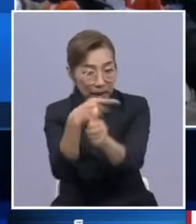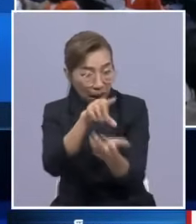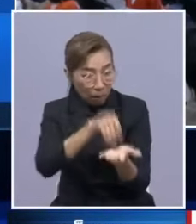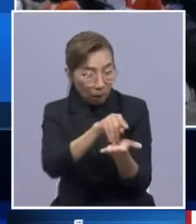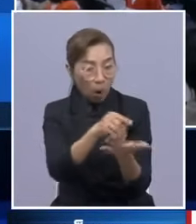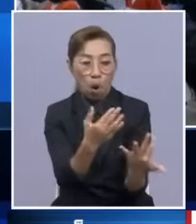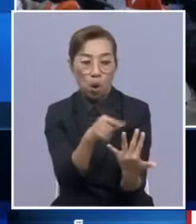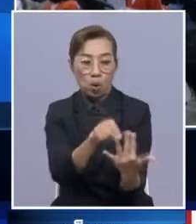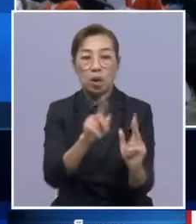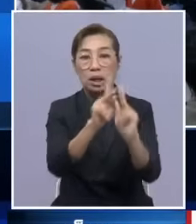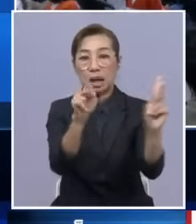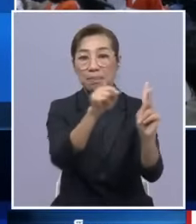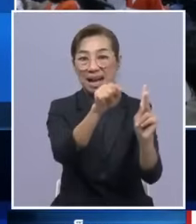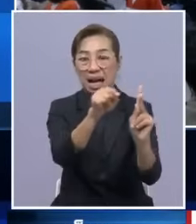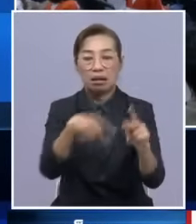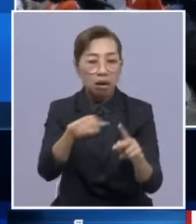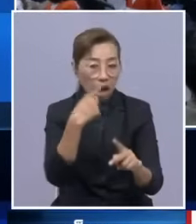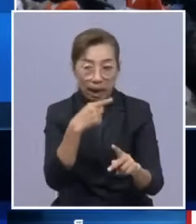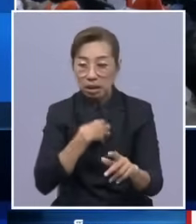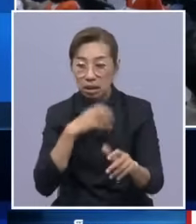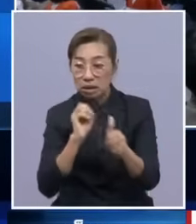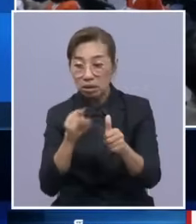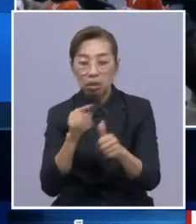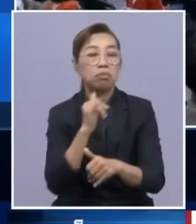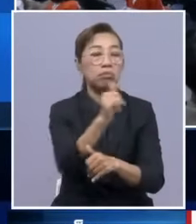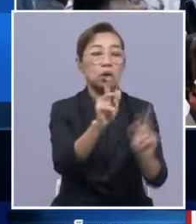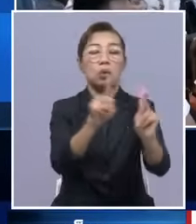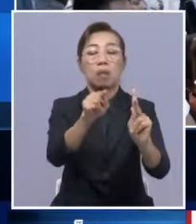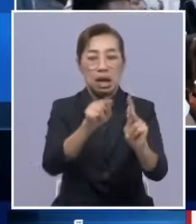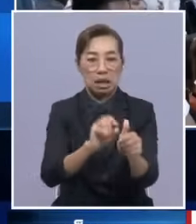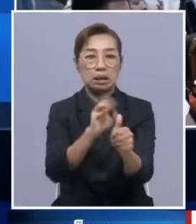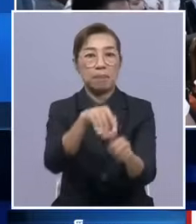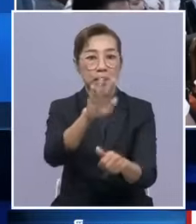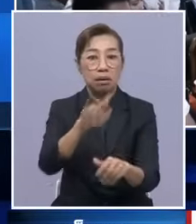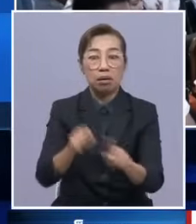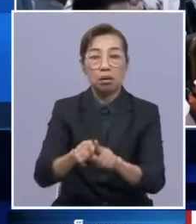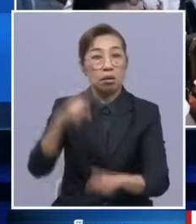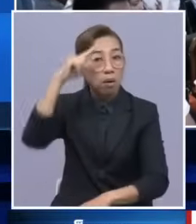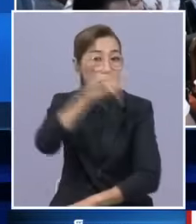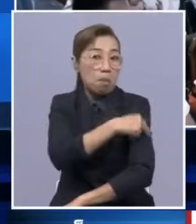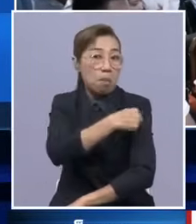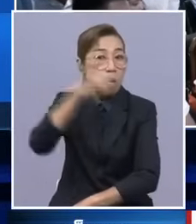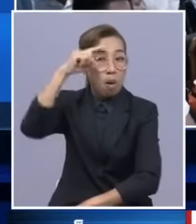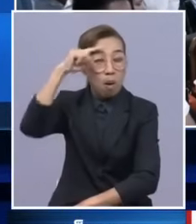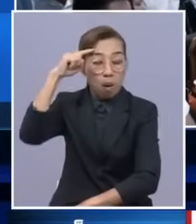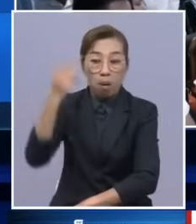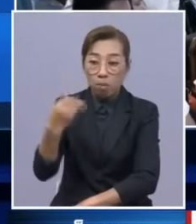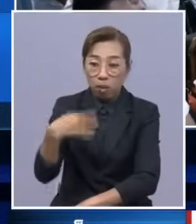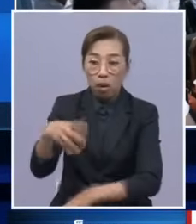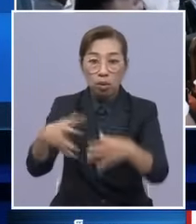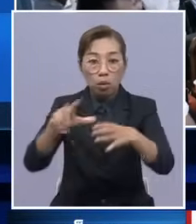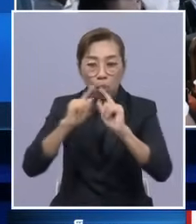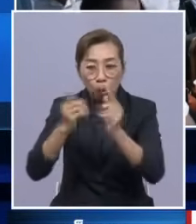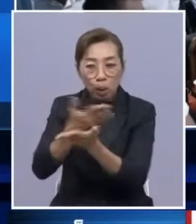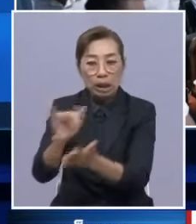สนอกันในชั้นกรรมธิการวิสามัญเมื่อถามกรณีที่คุณหมอชลน่านฮะ ระบุว่ายังไม่ได้มีการพูดคุยกันภายใน